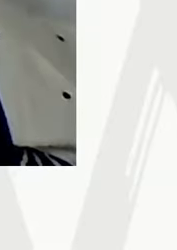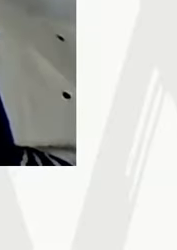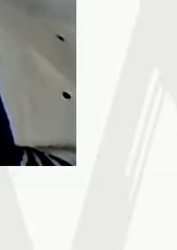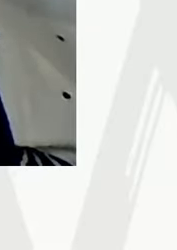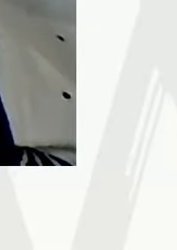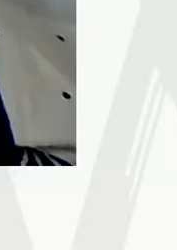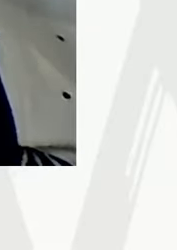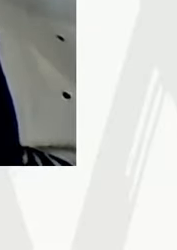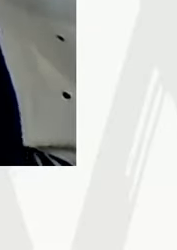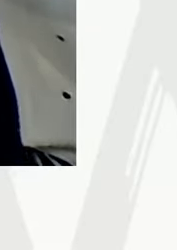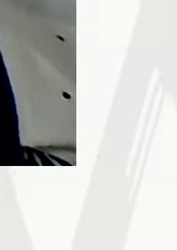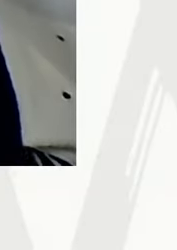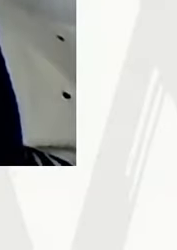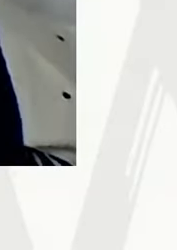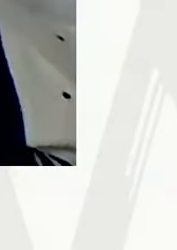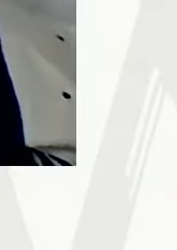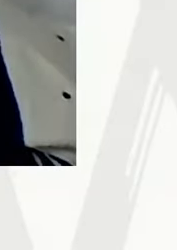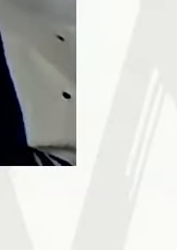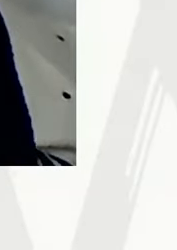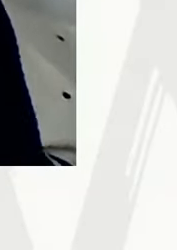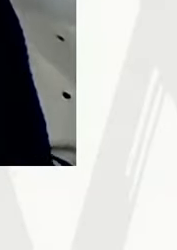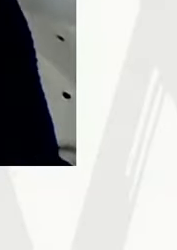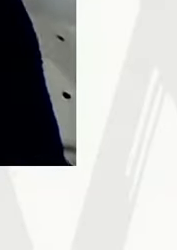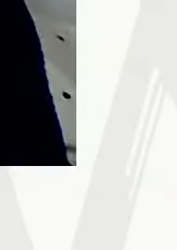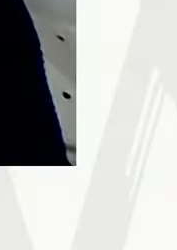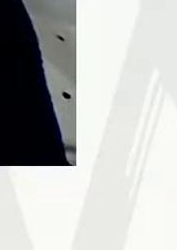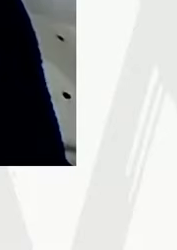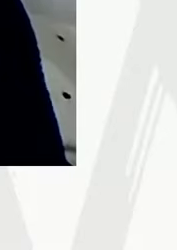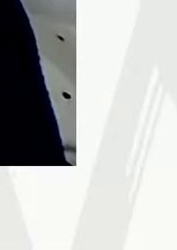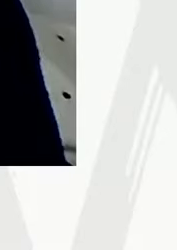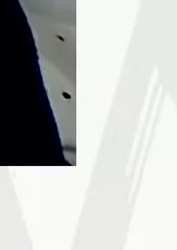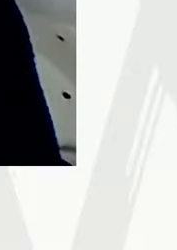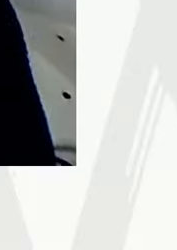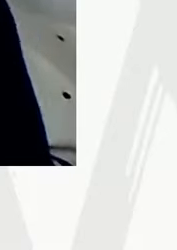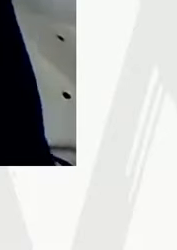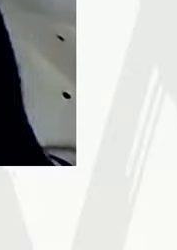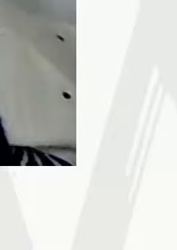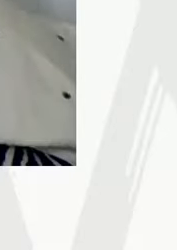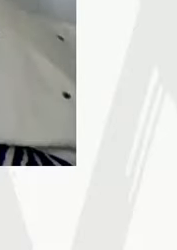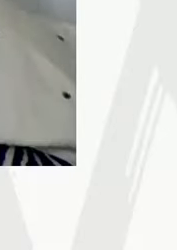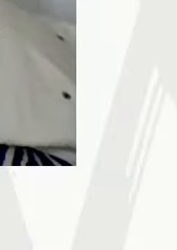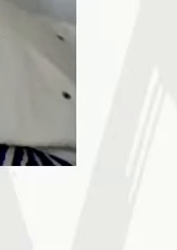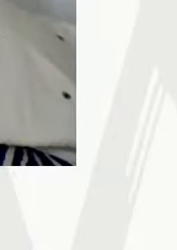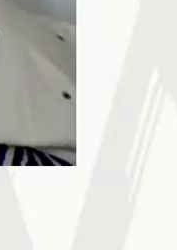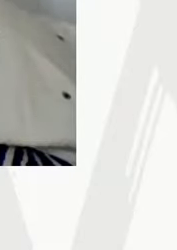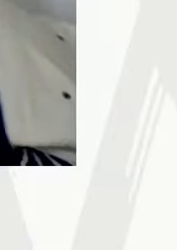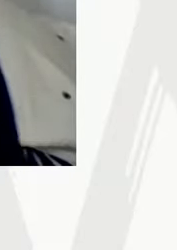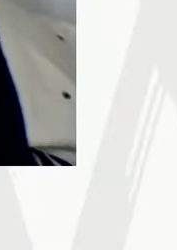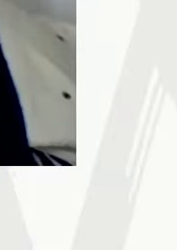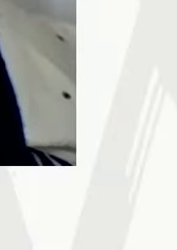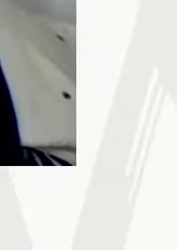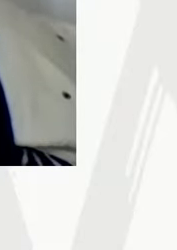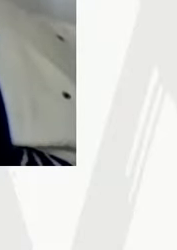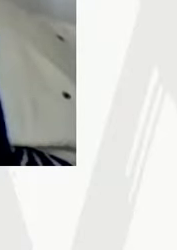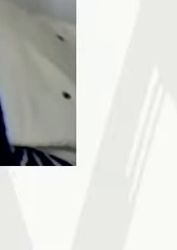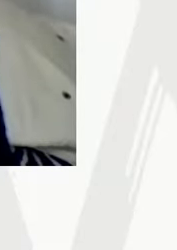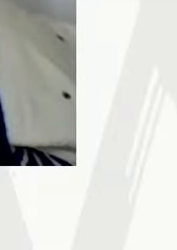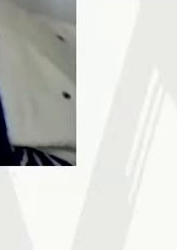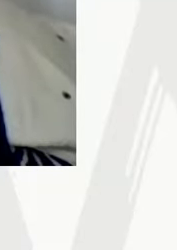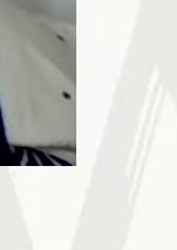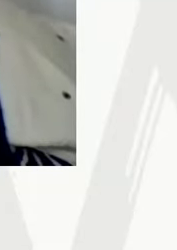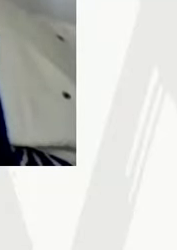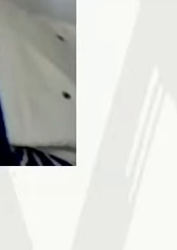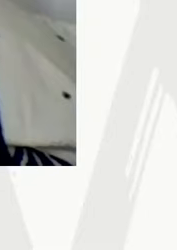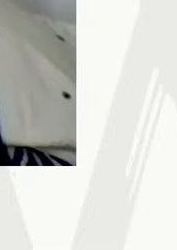même si l'homme figurait son idéal ou son absolu. D'une certaine façon, notre culture